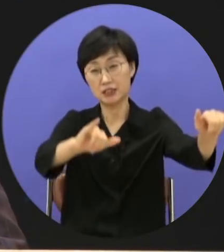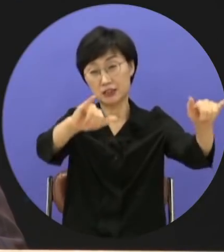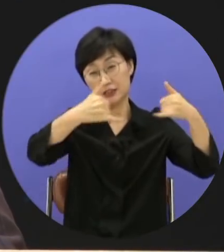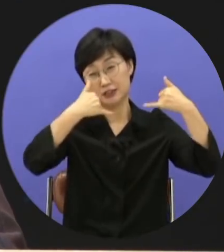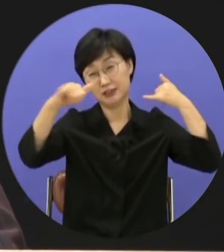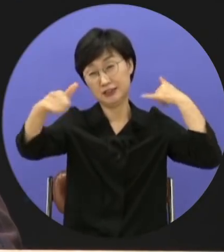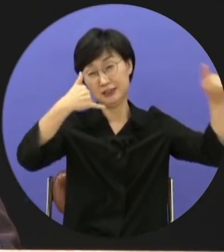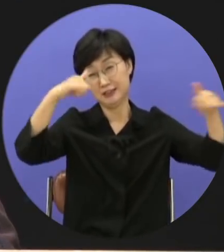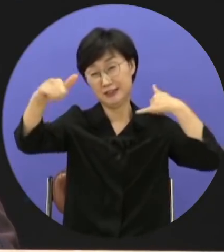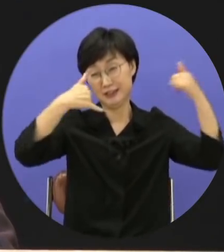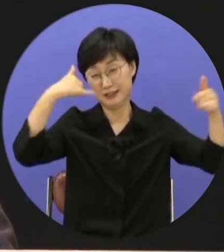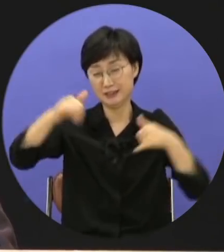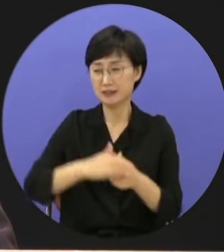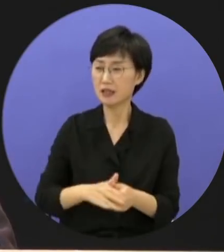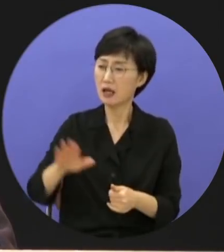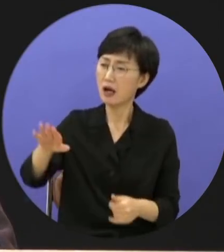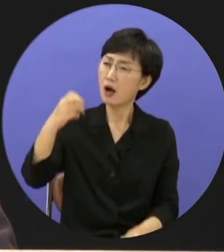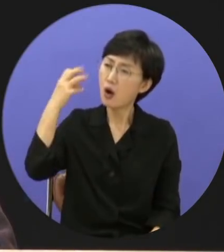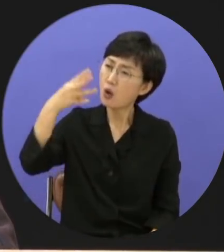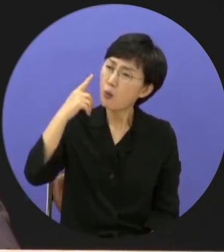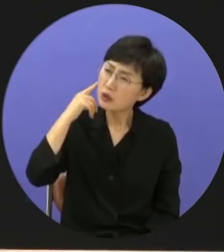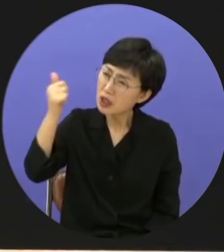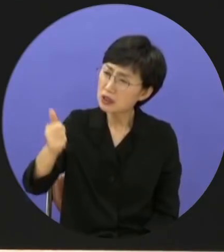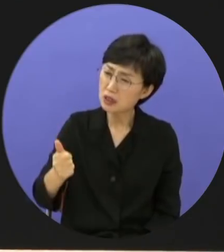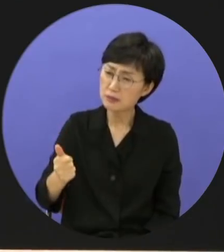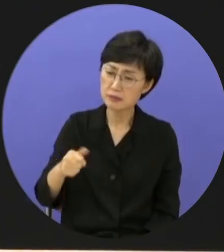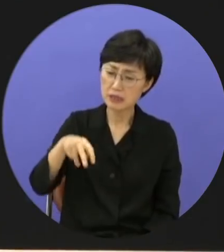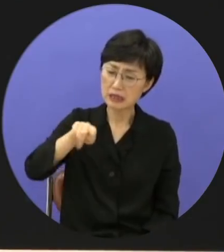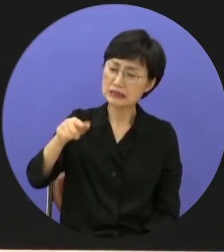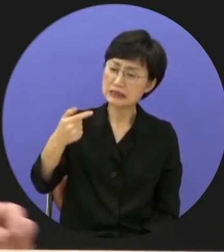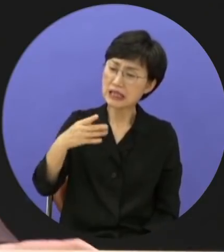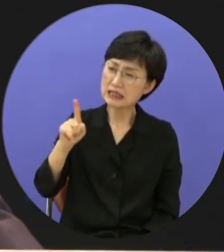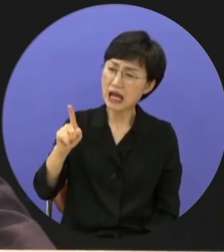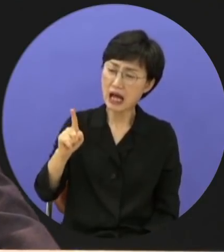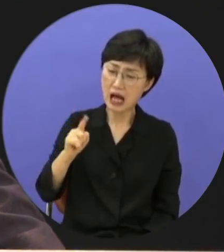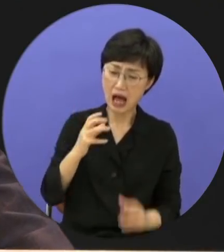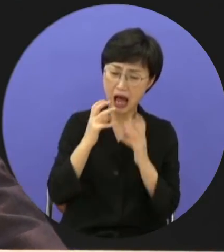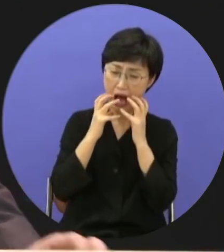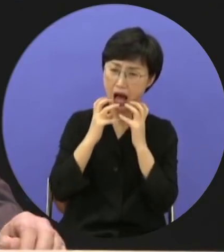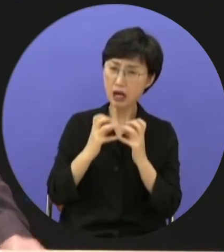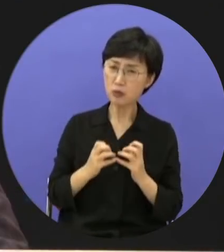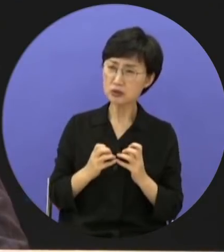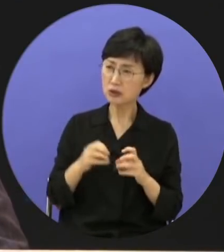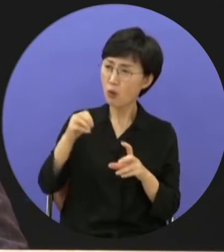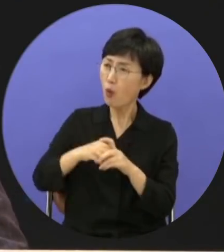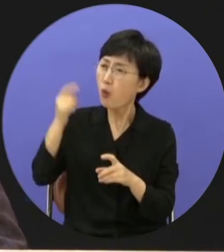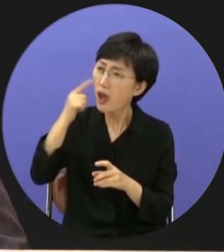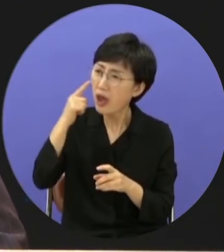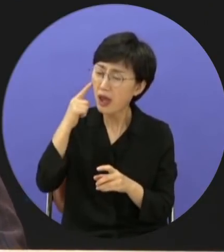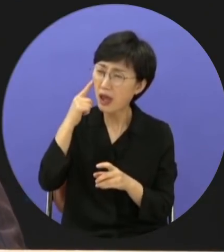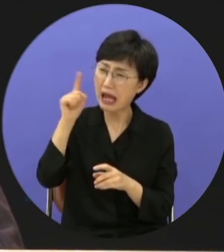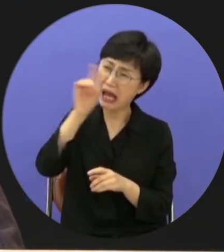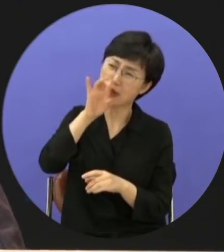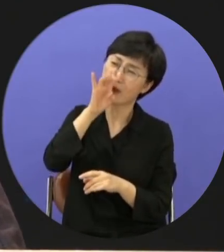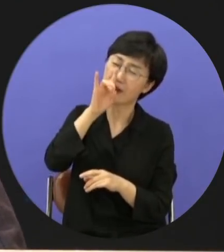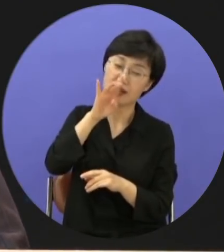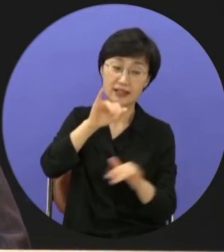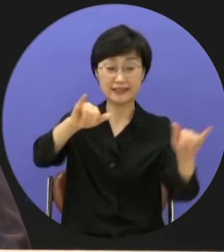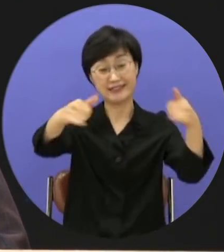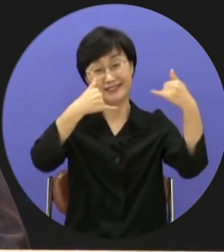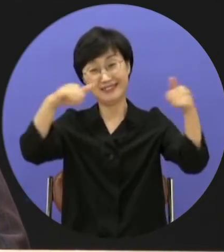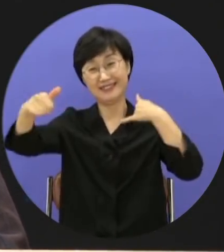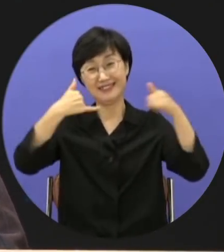넣냐 이래가지고 연락이 왔어요. But when we made that Christmas album, dozens of places reached out to me and they were saying, why did you put in a song about Santa